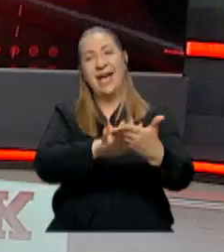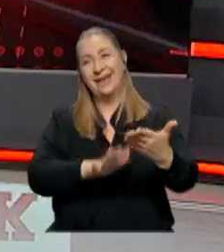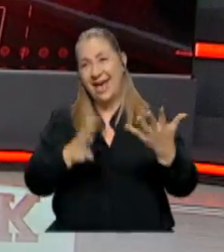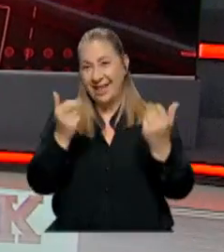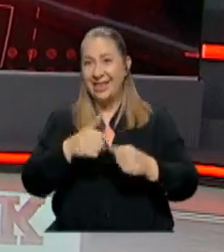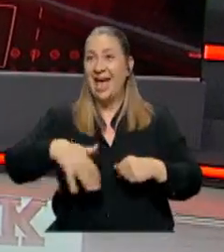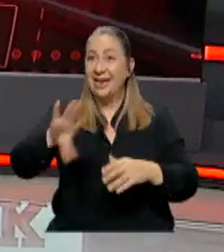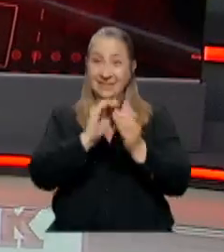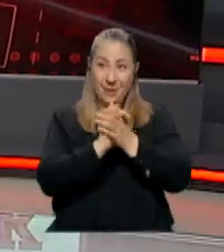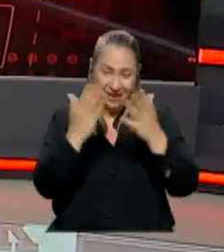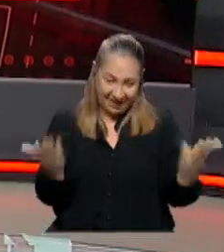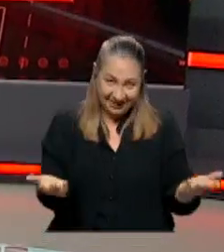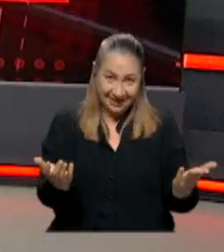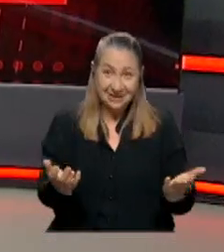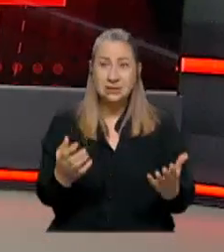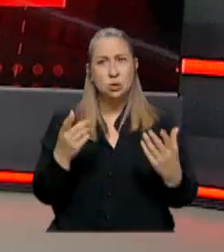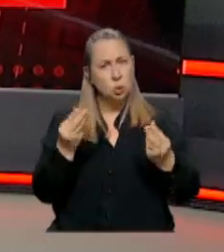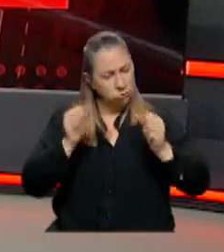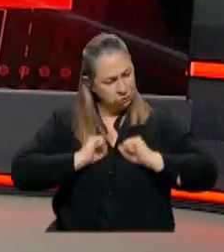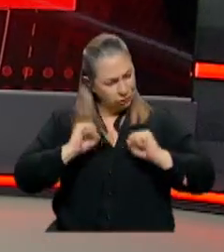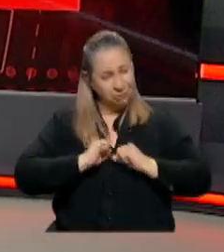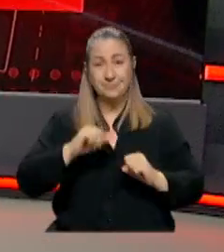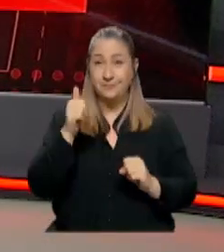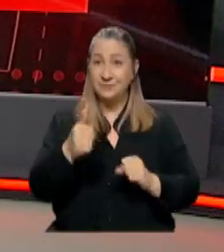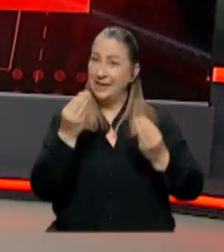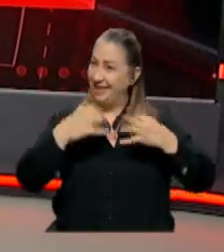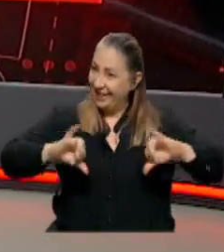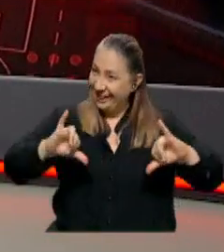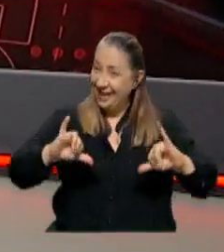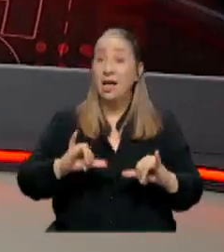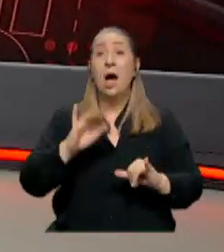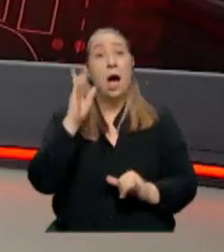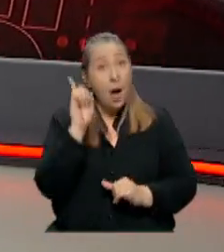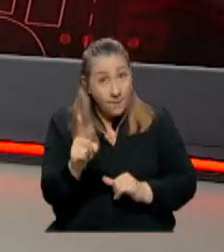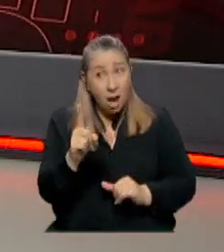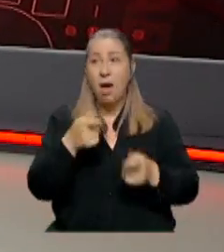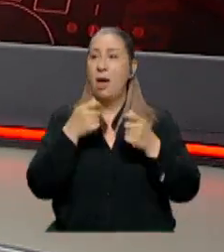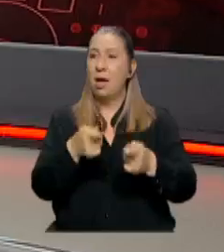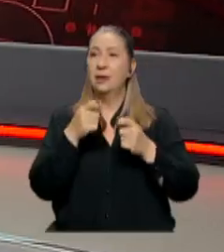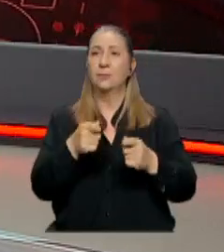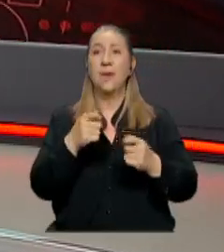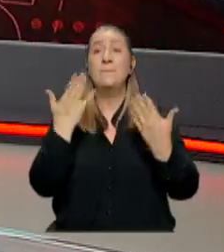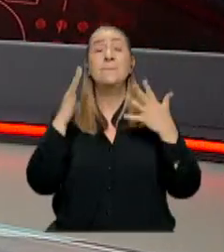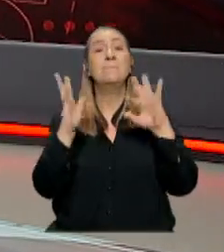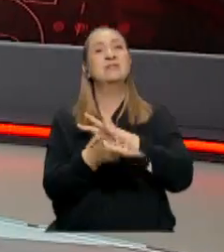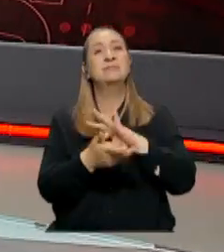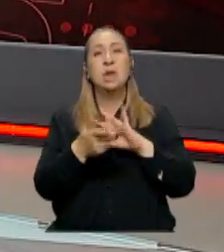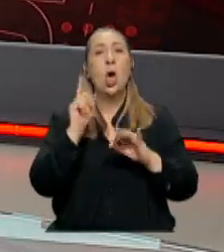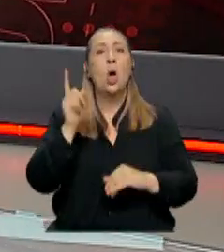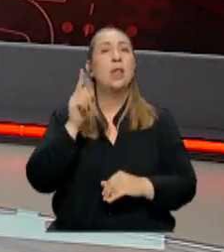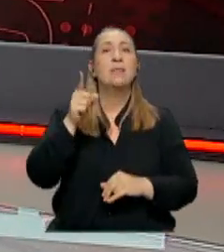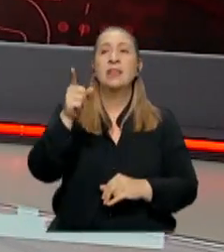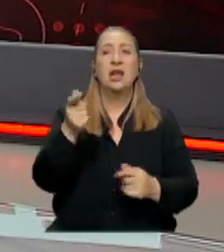aldı. Herkesi tebrik ederiz. Sıkı çalışın. İyi tatiller. Ama eğitimde mevsimlik öğretmenlerin